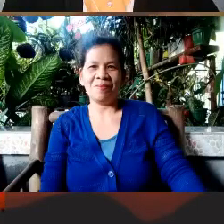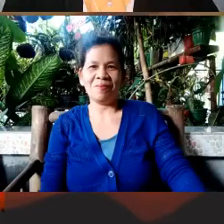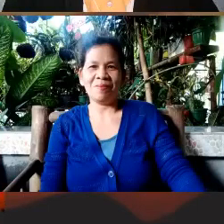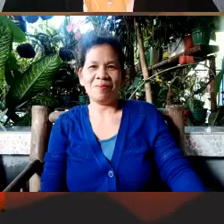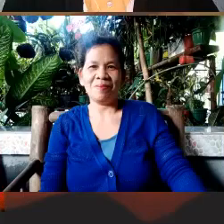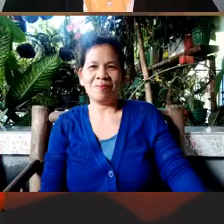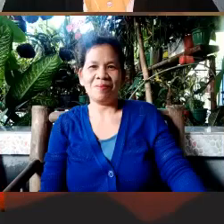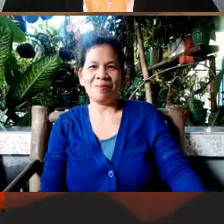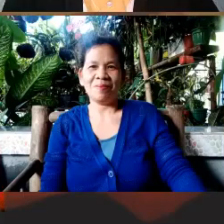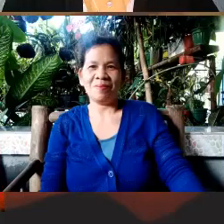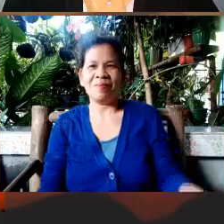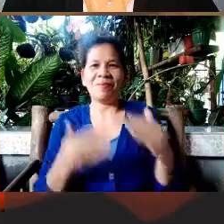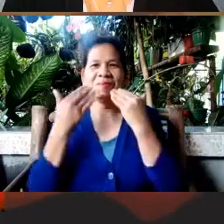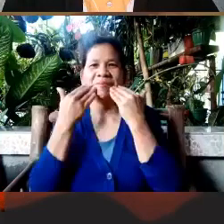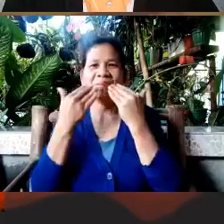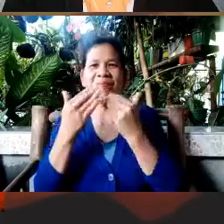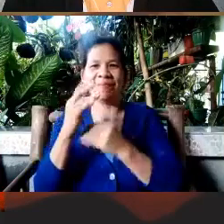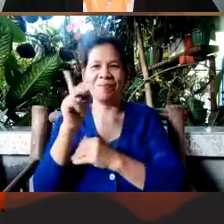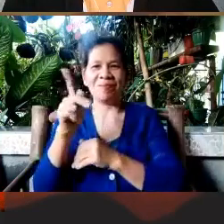Thank you po, Pastor Fortu.